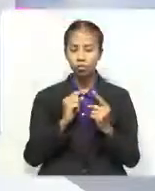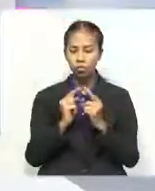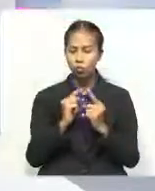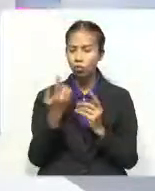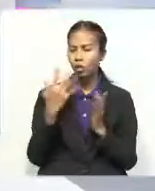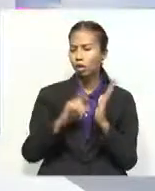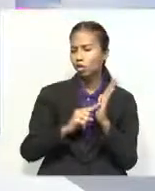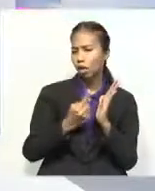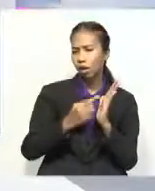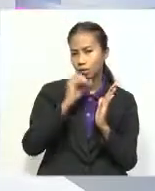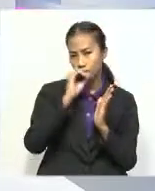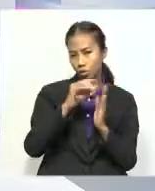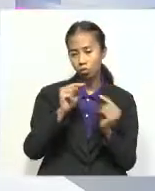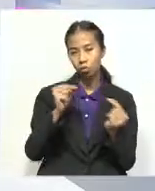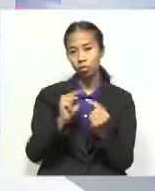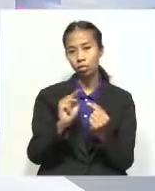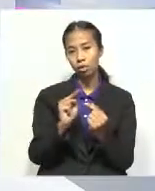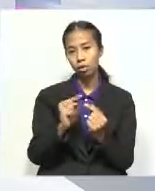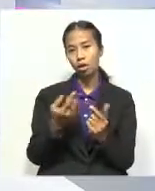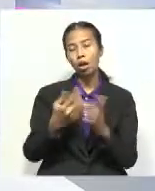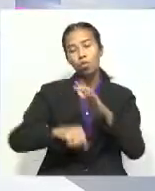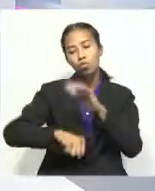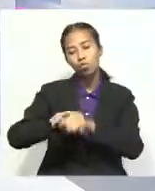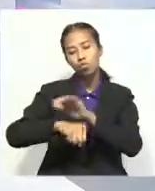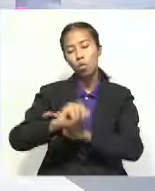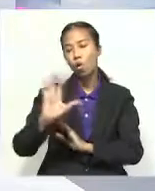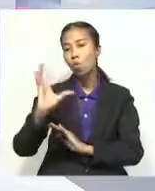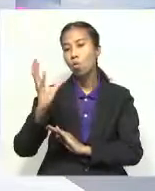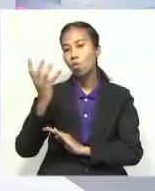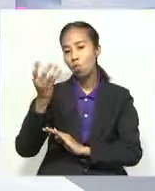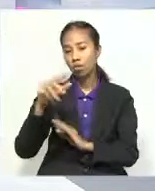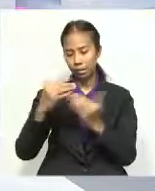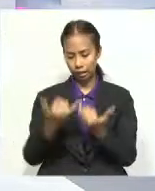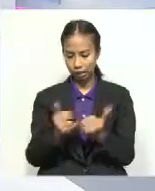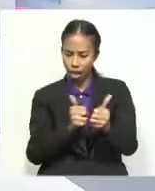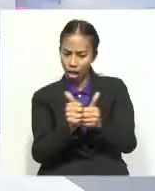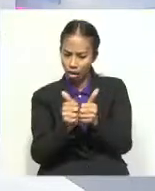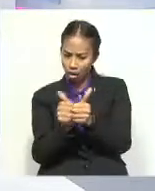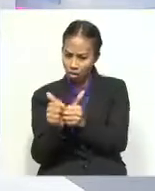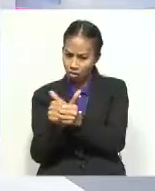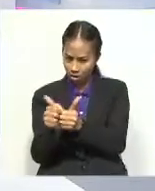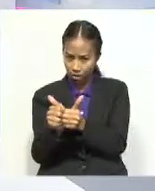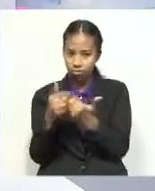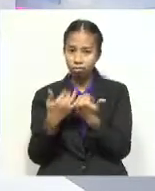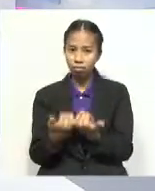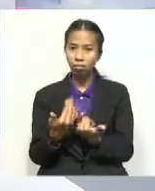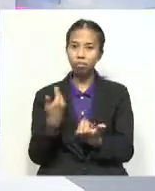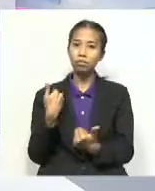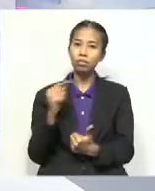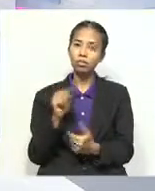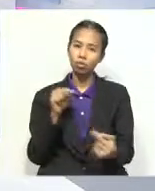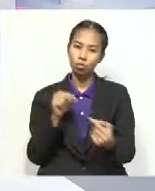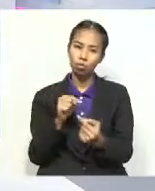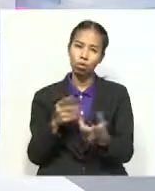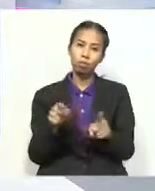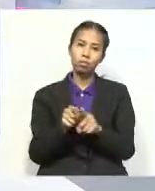ช่วงเริ่มต้นรายการนะคะเรื่องของการทายผลฟุตบอลโลกค่ะช่วงที่มีการแข่งขันฟุตบอลโลกแบบนี้นะคะก็แน่นอนว่ามักจะมีเรื่